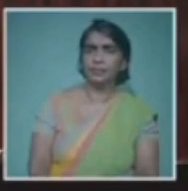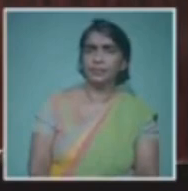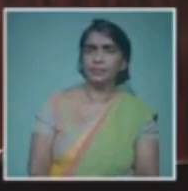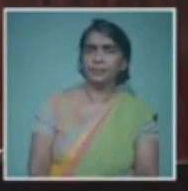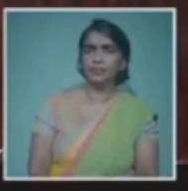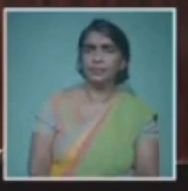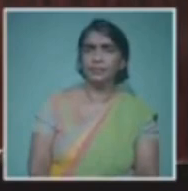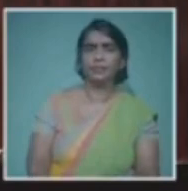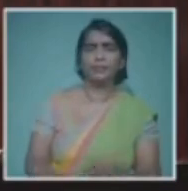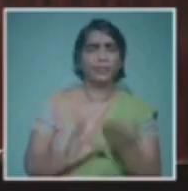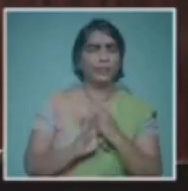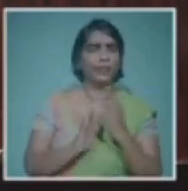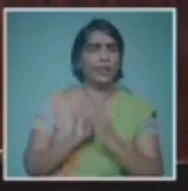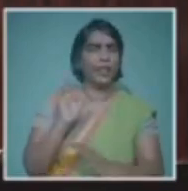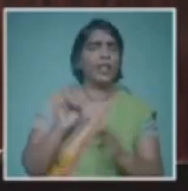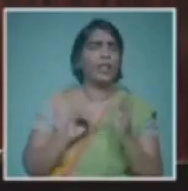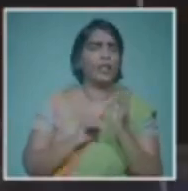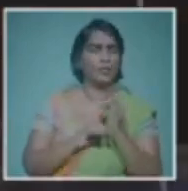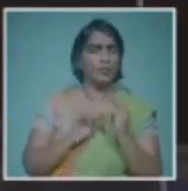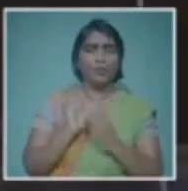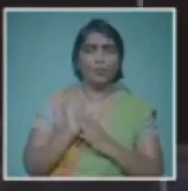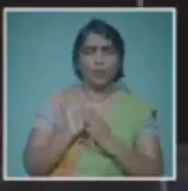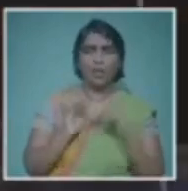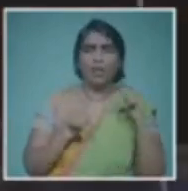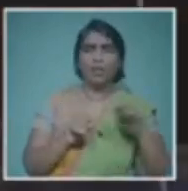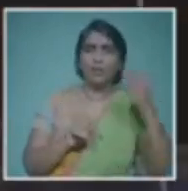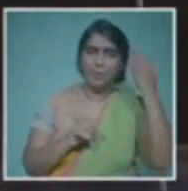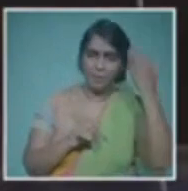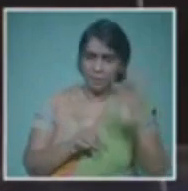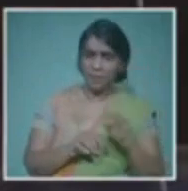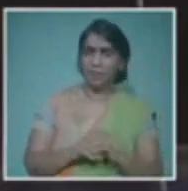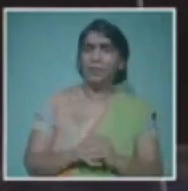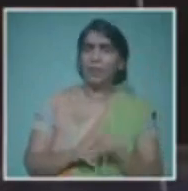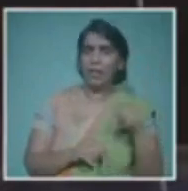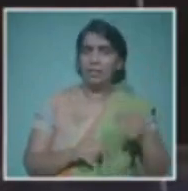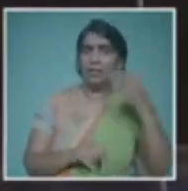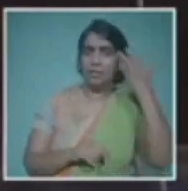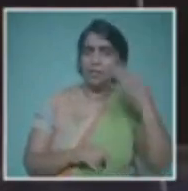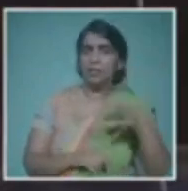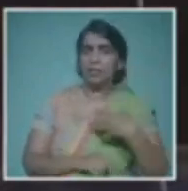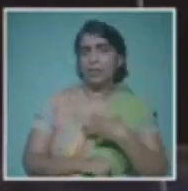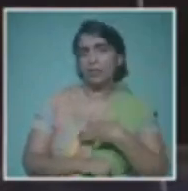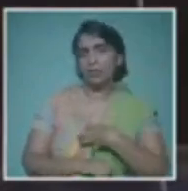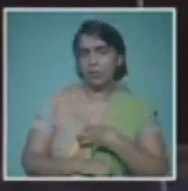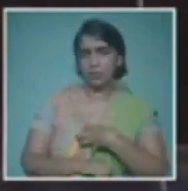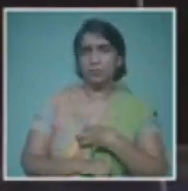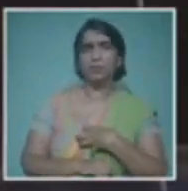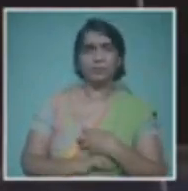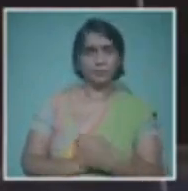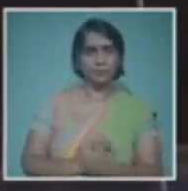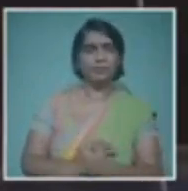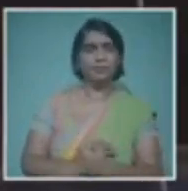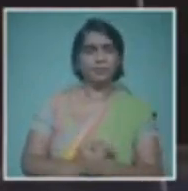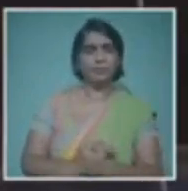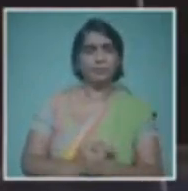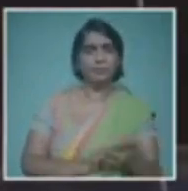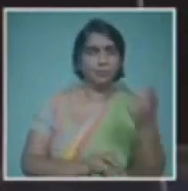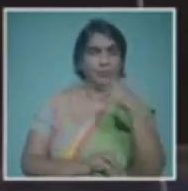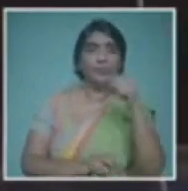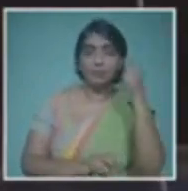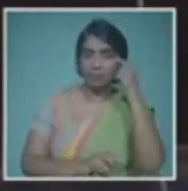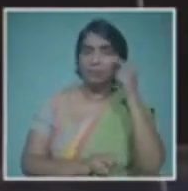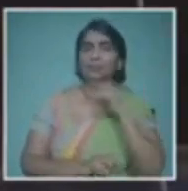හිටපු අමාත්‍ය මුත්තසිවලිංග මැතිතුමා අද අභාව ප්‍රත් වුණා අපි සෝගේ ප්‍රකාශ කරන මේ අවස්ථාවේදී ඔබතුමාලට දැනගන්න